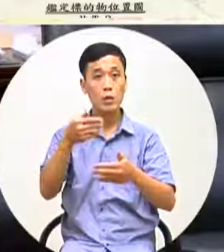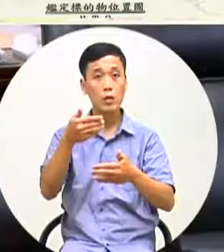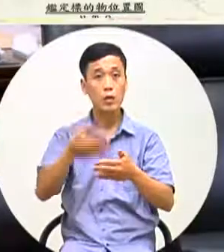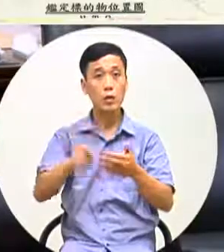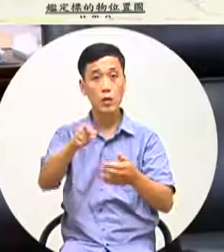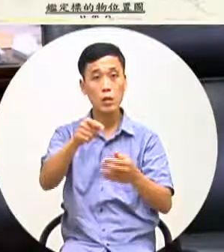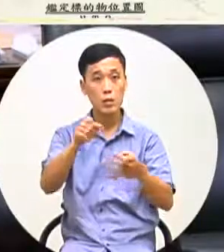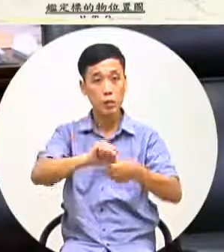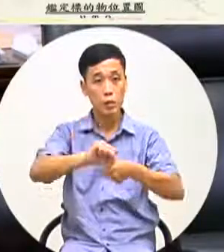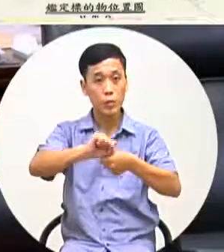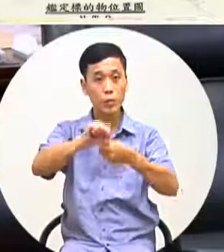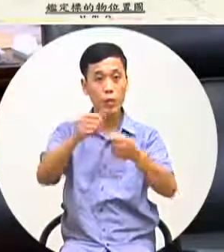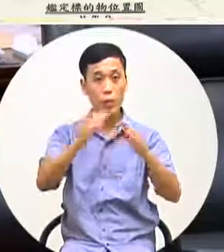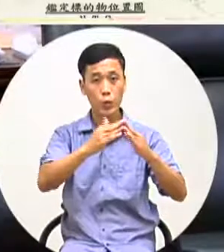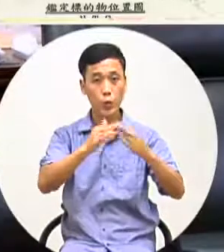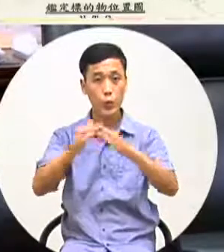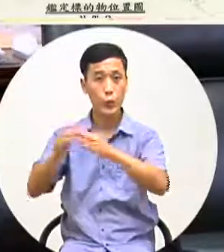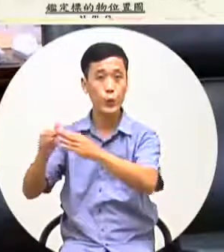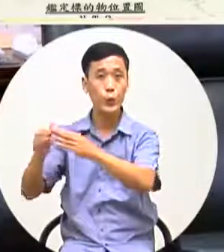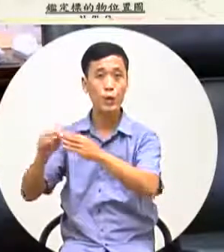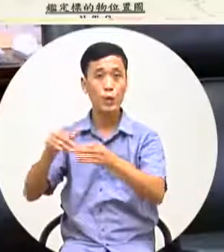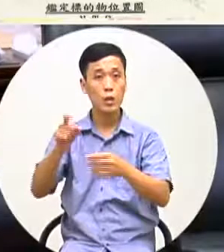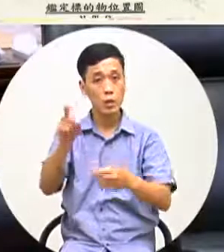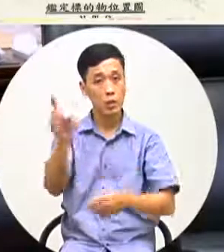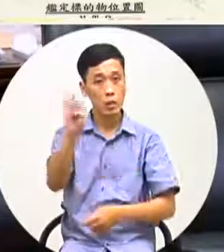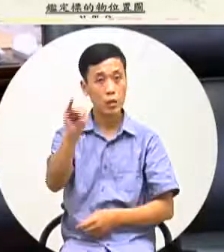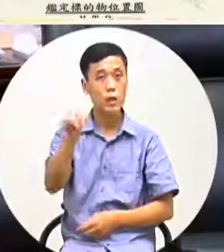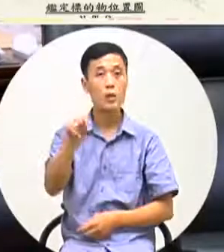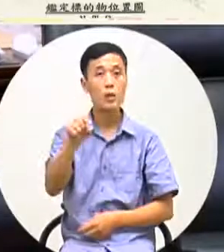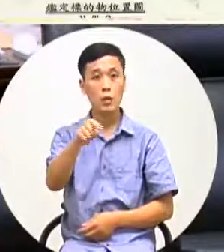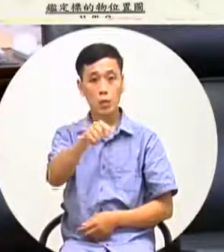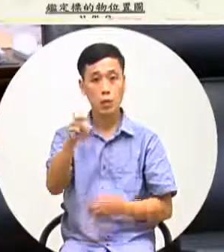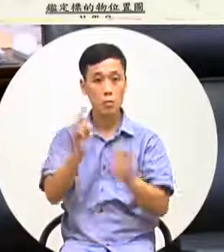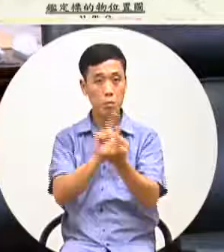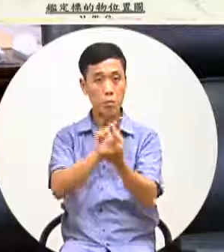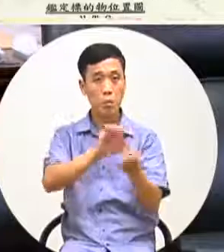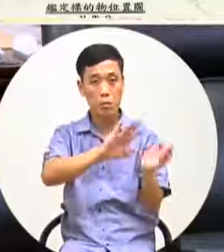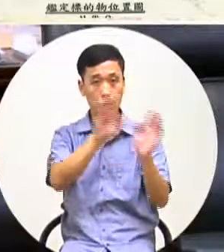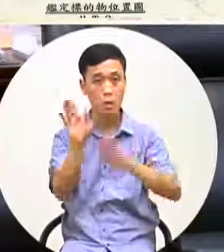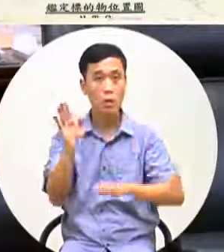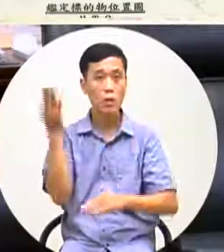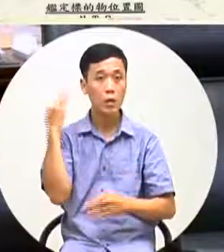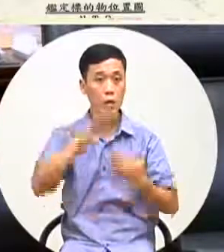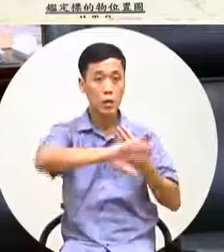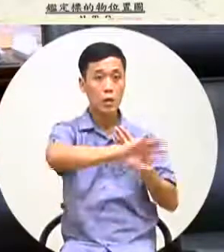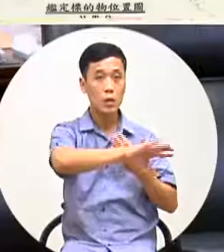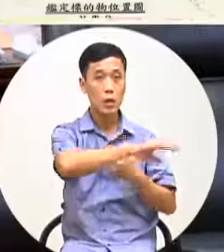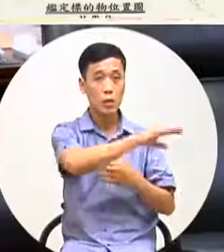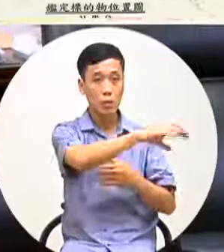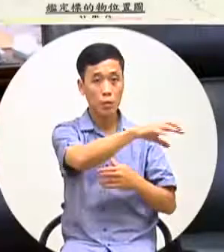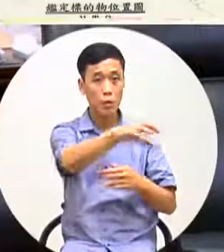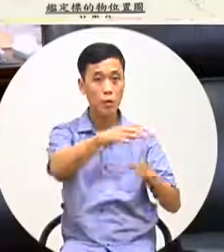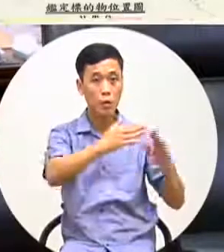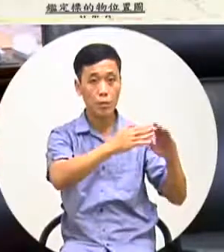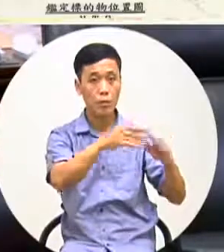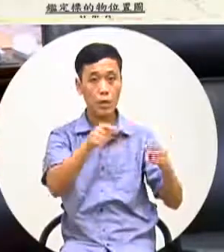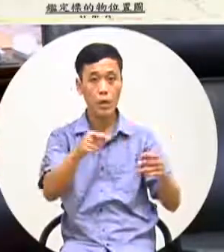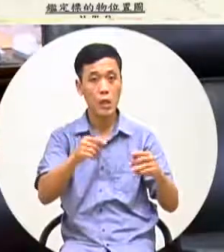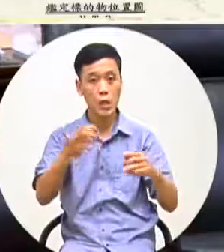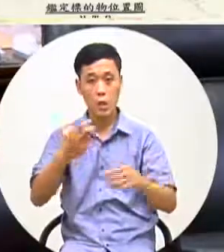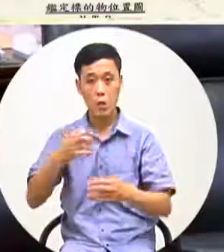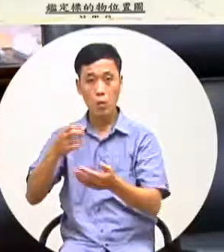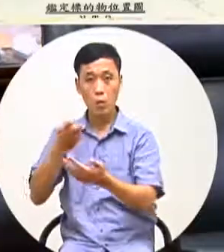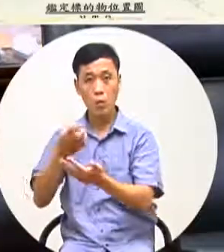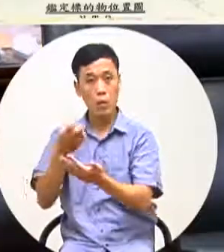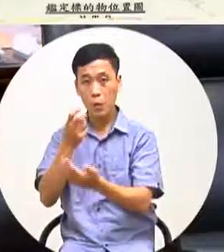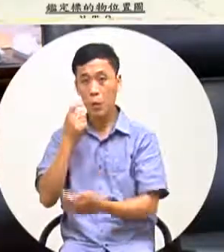是他们所面临的状况是比其他地方还要糟糕啊！好，就是我都要讲的，那只是一个单一